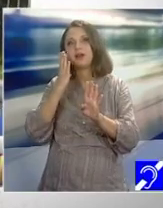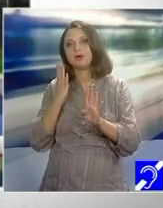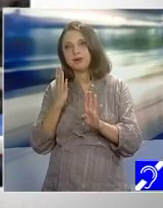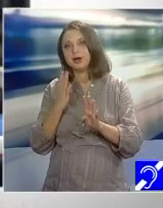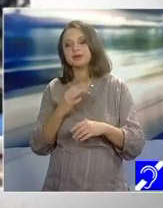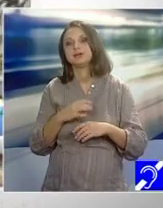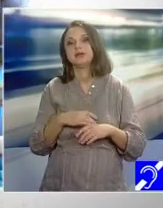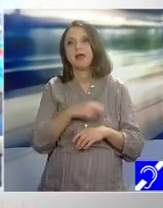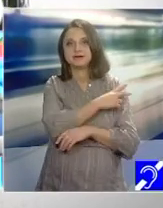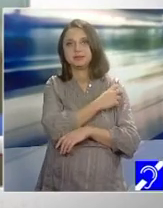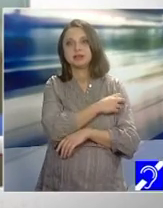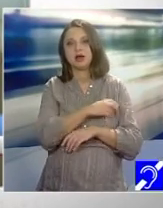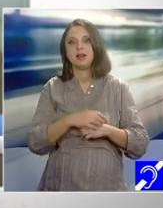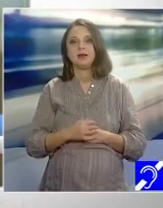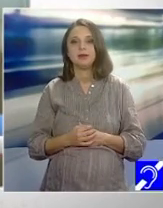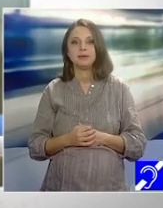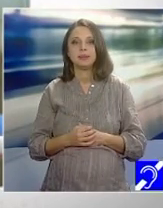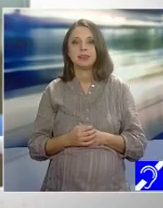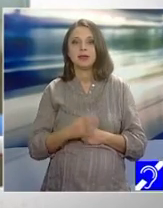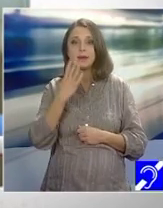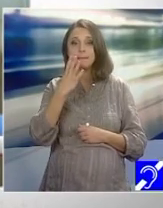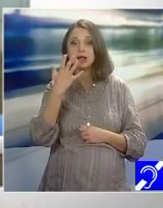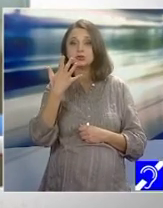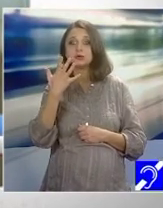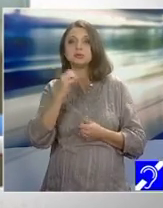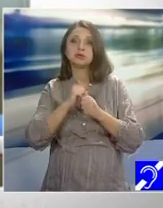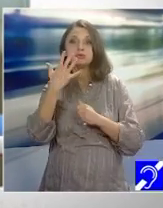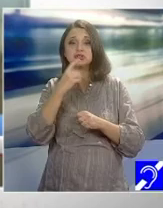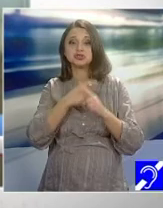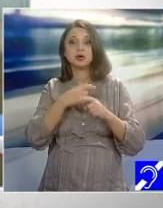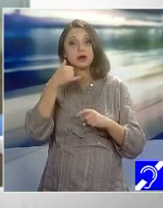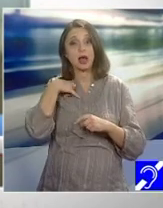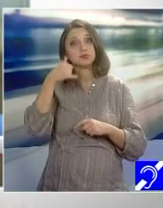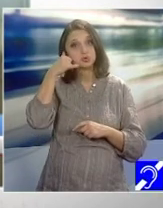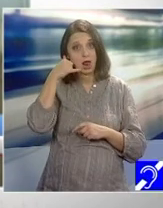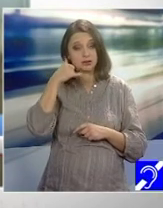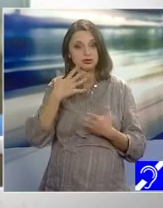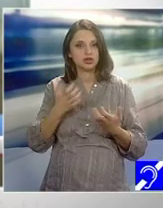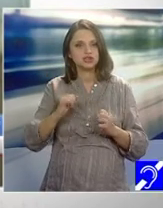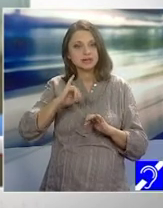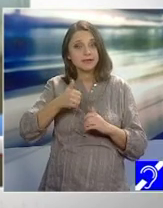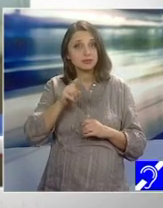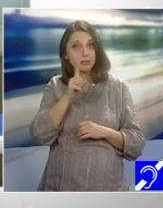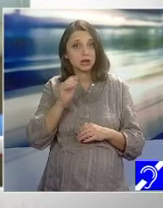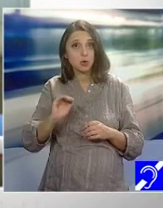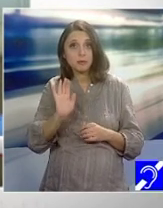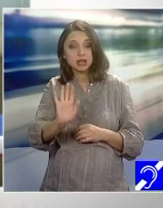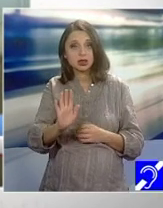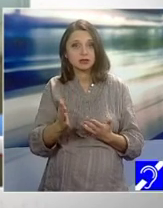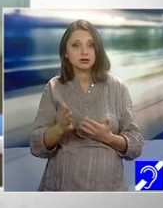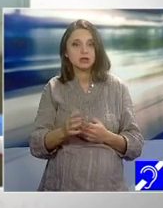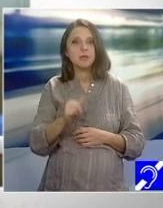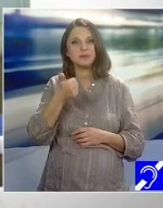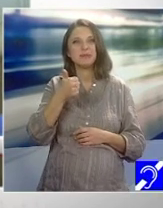la unitatea de primiri urgențe. De 4 sau de 5 ore am sunat. Și ce s-a întâmplat atunci când a sunat cu copiii dumneavoastră? Odată